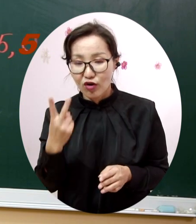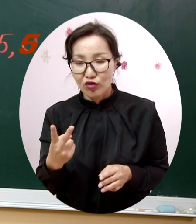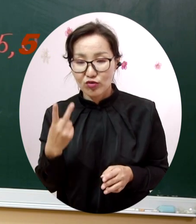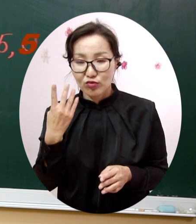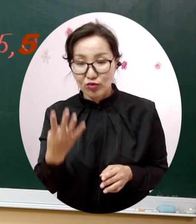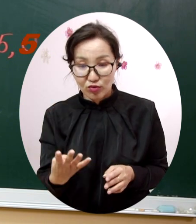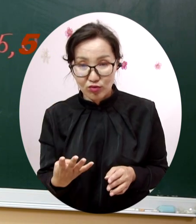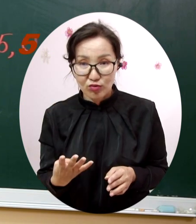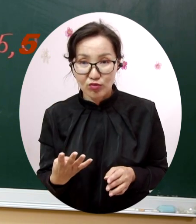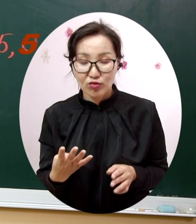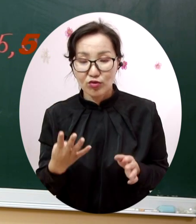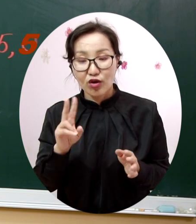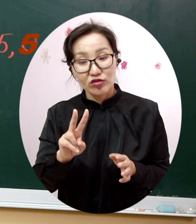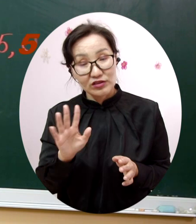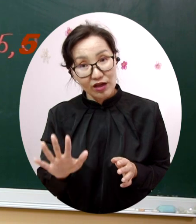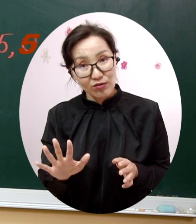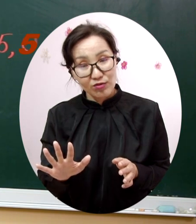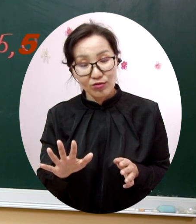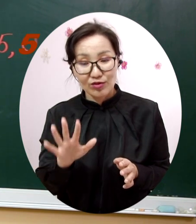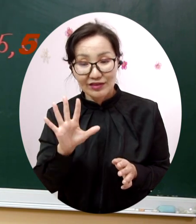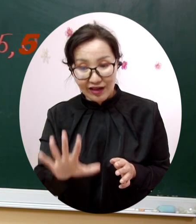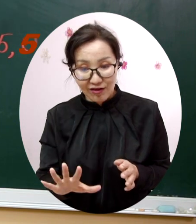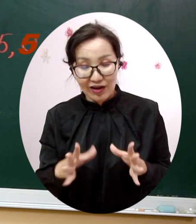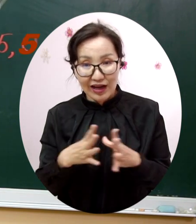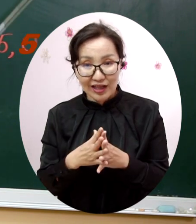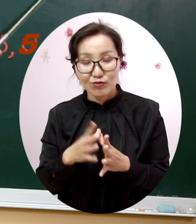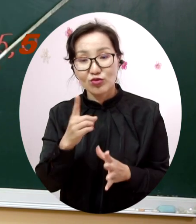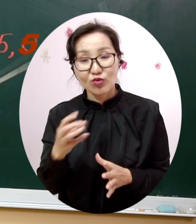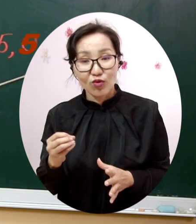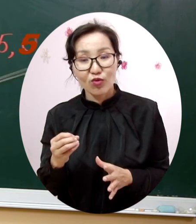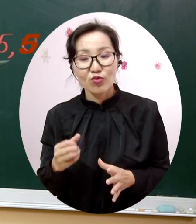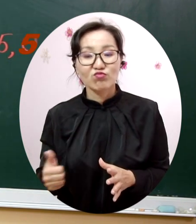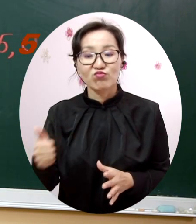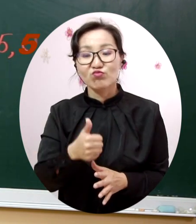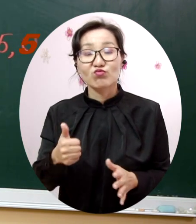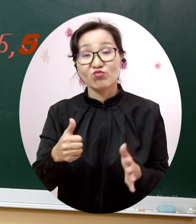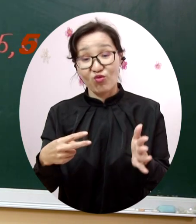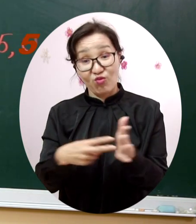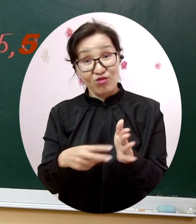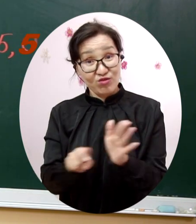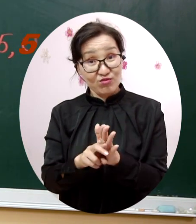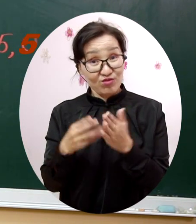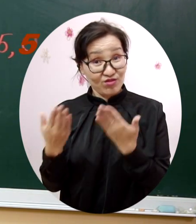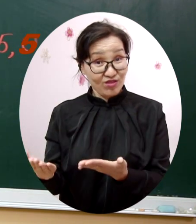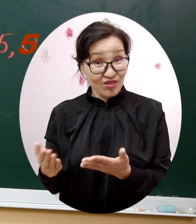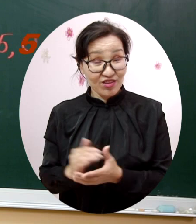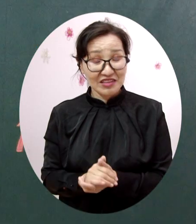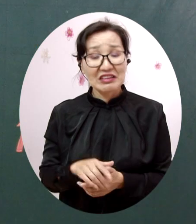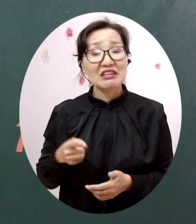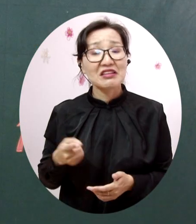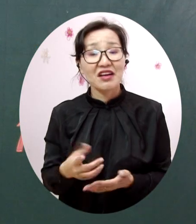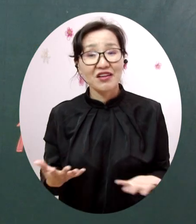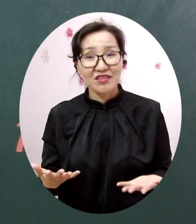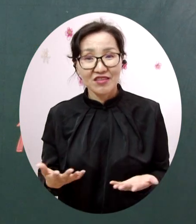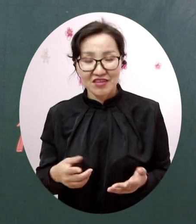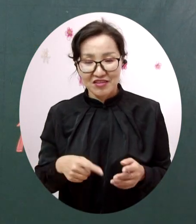2, 4, 25, 5, 10, 100 гэсэн тоонуудад бүгдэнд нь хуваагдаж байна.